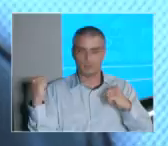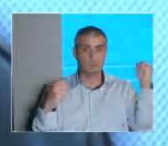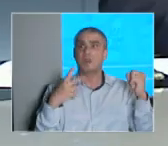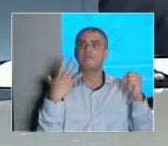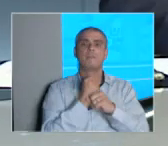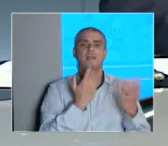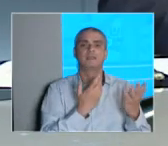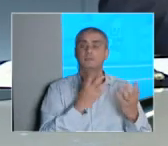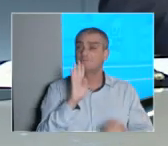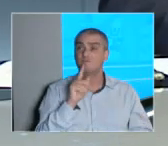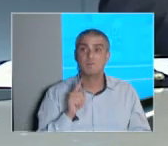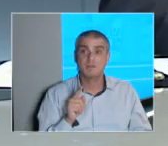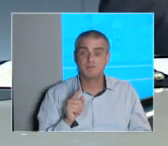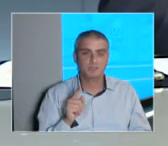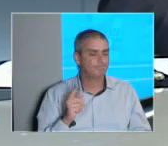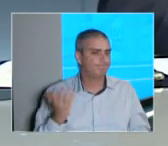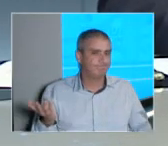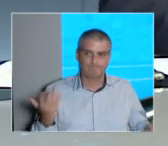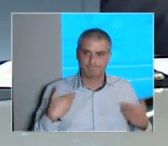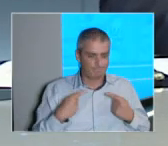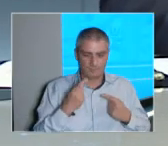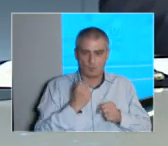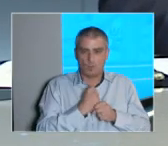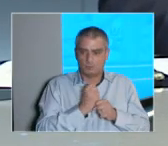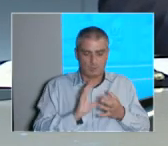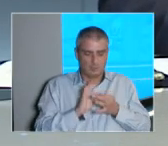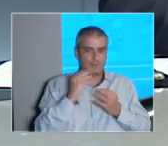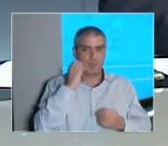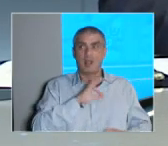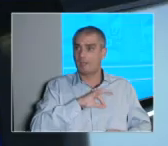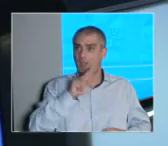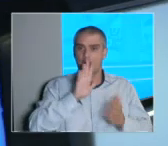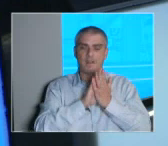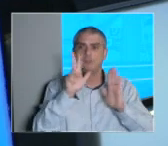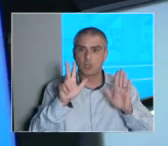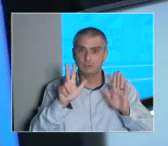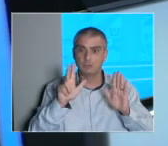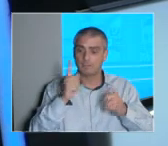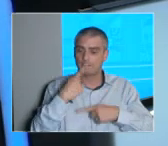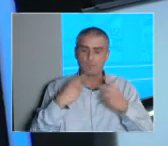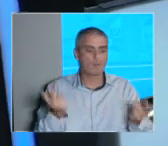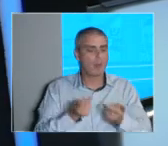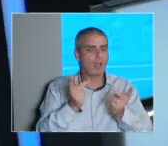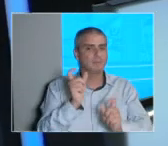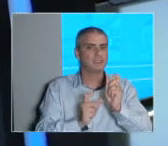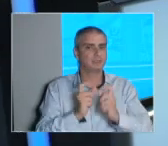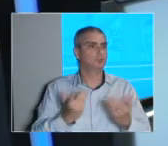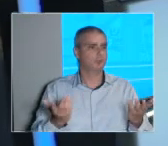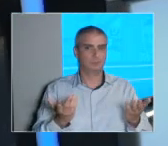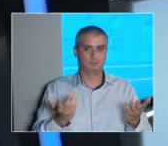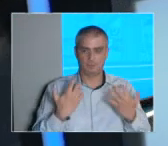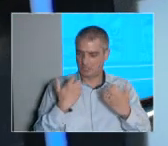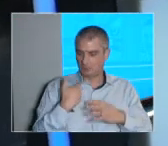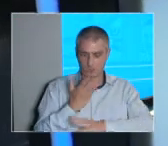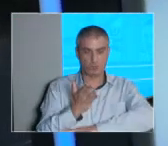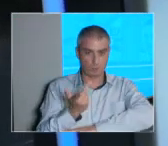מנצחים. ולצערי נתניהו, היה לי ויכוח איתו, זה עשה כך שהוא התחבר עם ליברמן ב-2013. במקום לחפש אנשים, קהל שאני